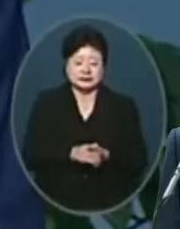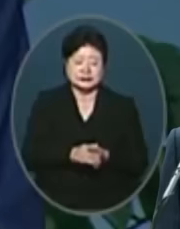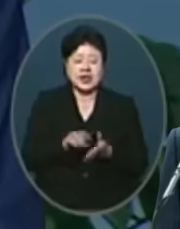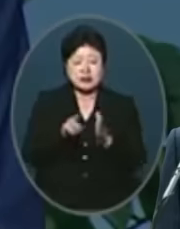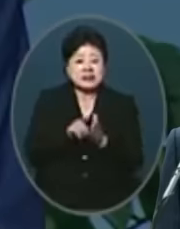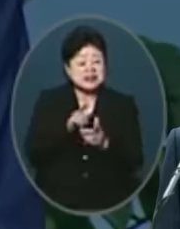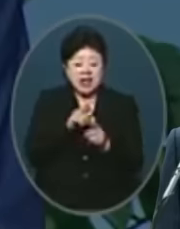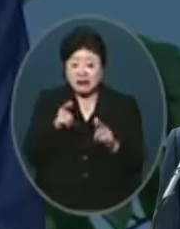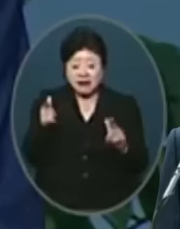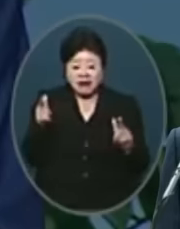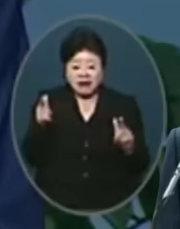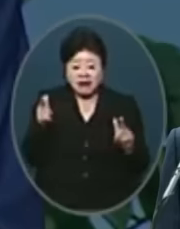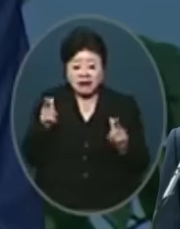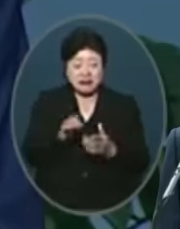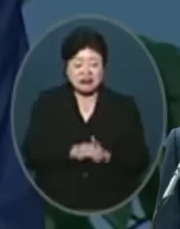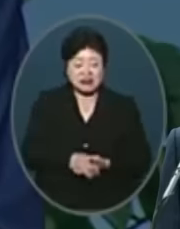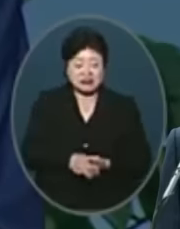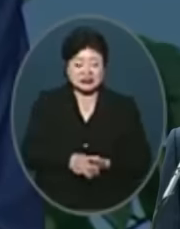안 믿습니다.